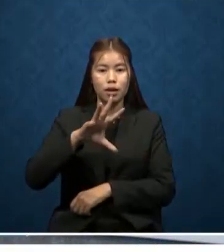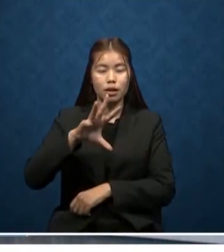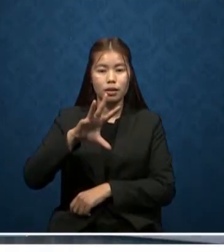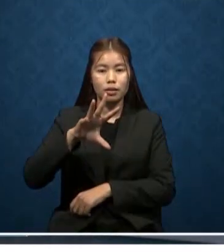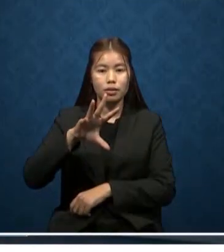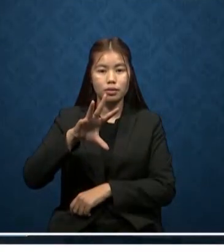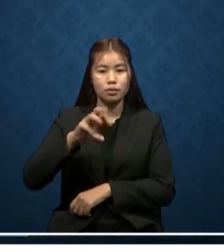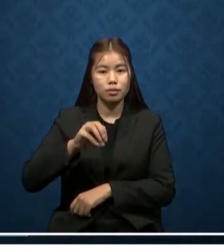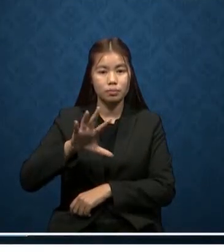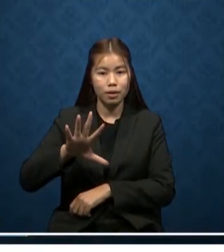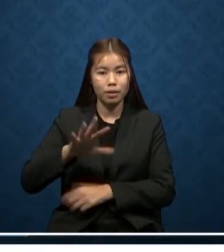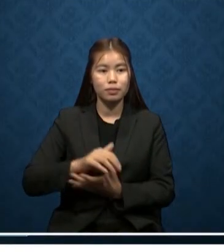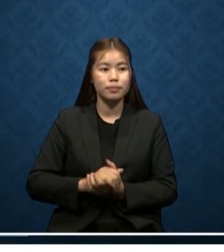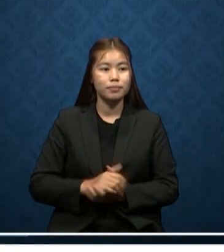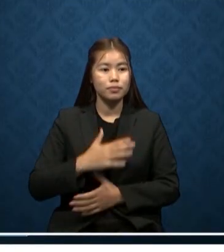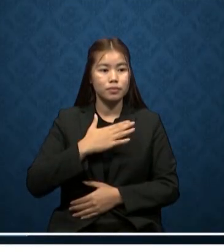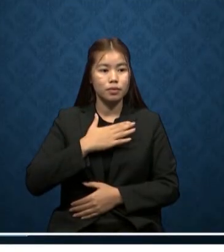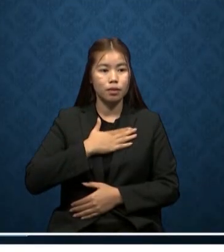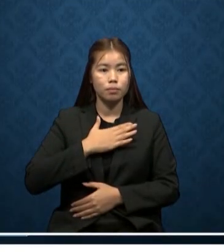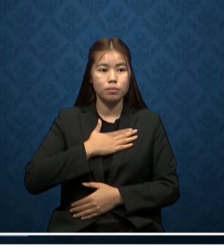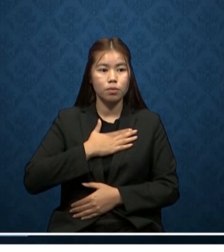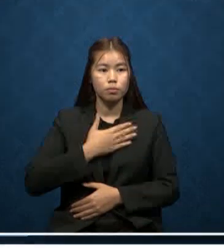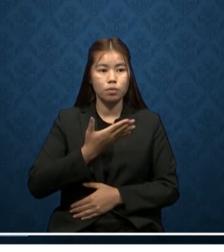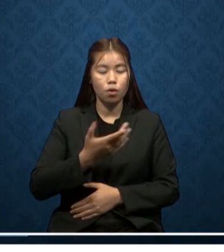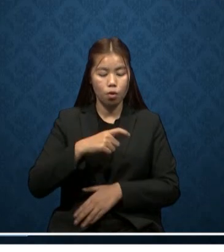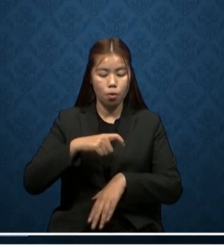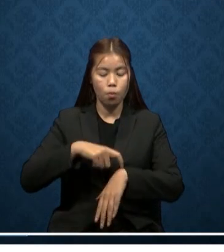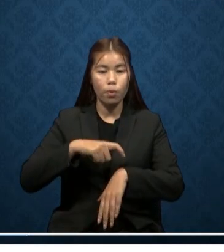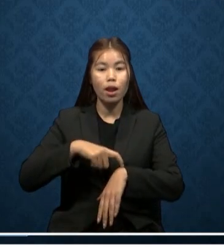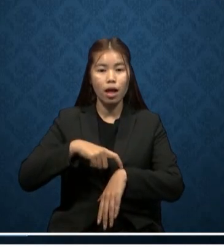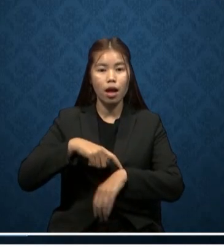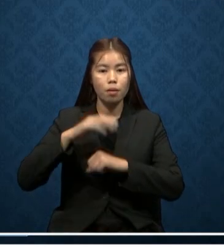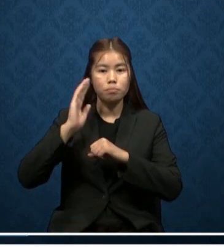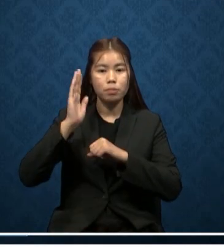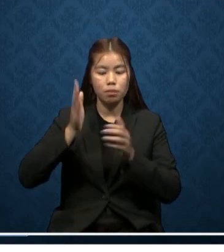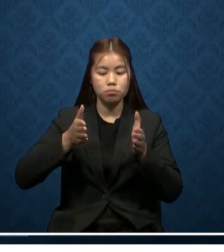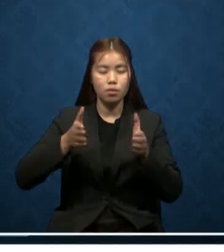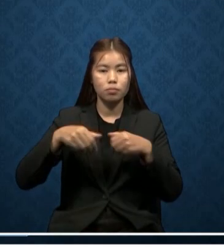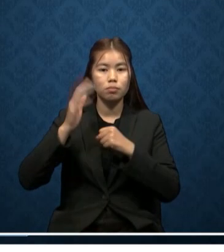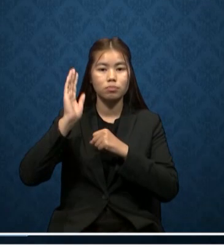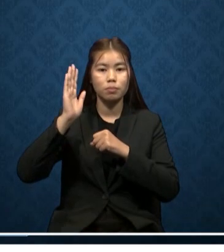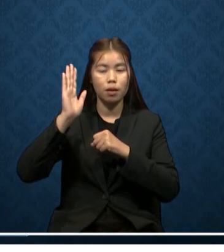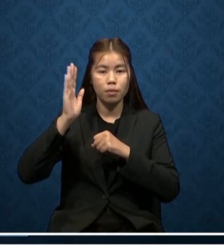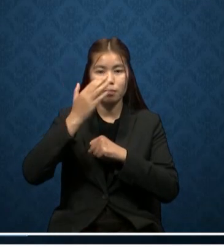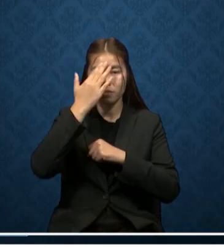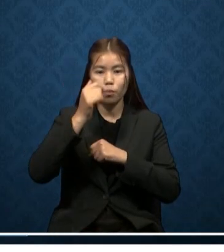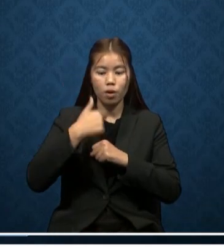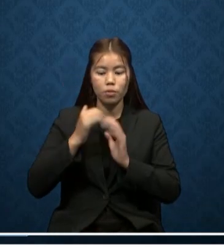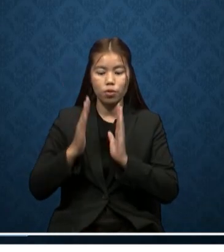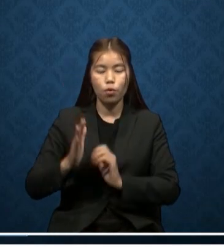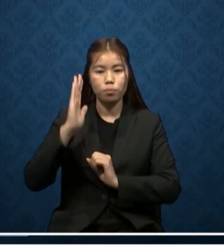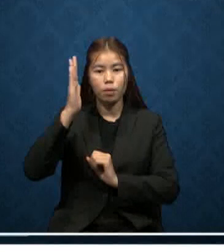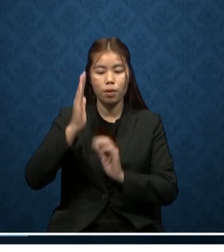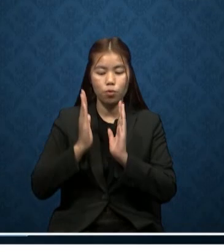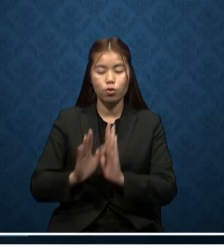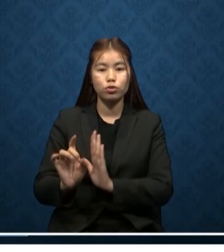2515นะครับก็ผมคงพยายามจะใช้เวลาที่มีอยู่นะครับเนื่องจากเป็นผู้อภิปรายท่านสุดท้ายและ